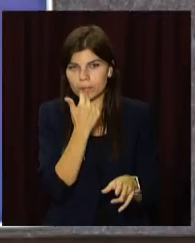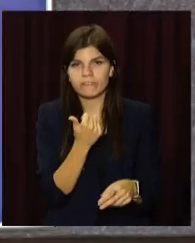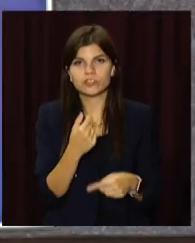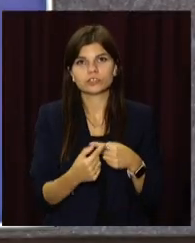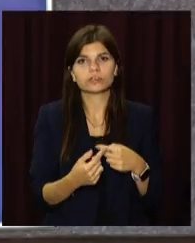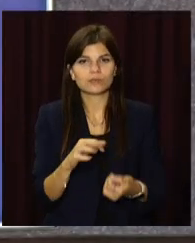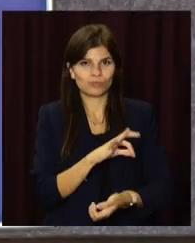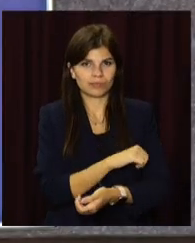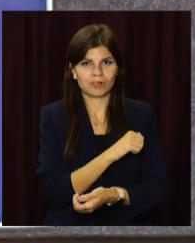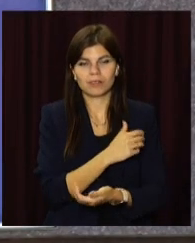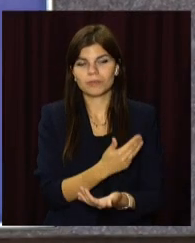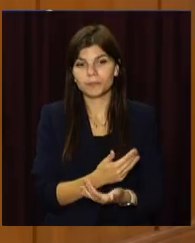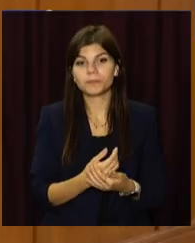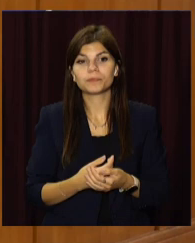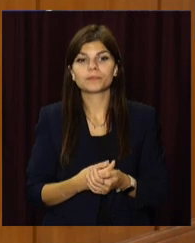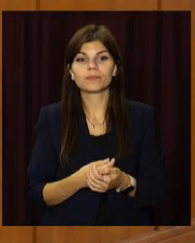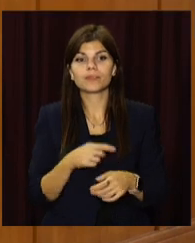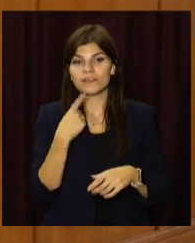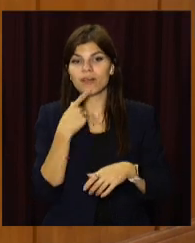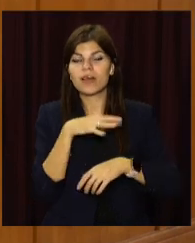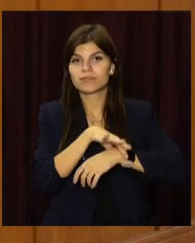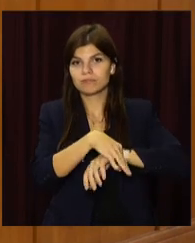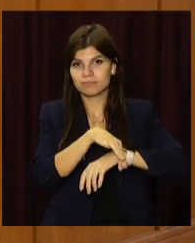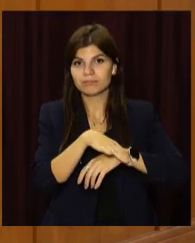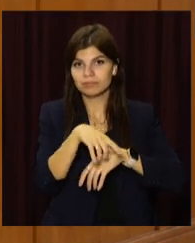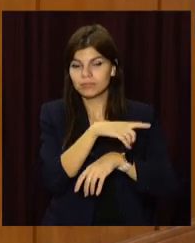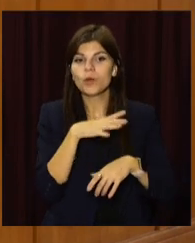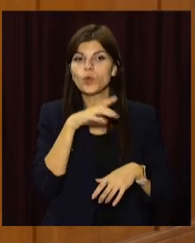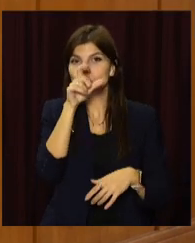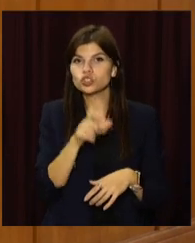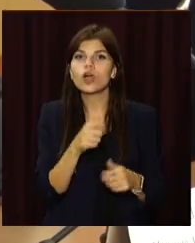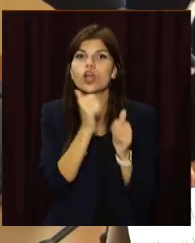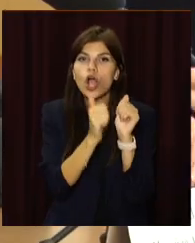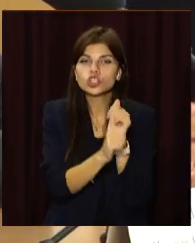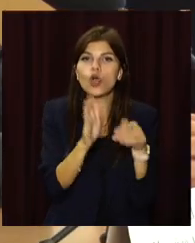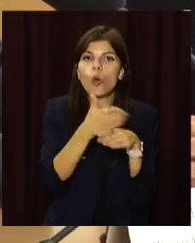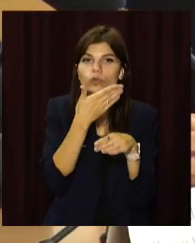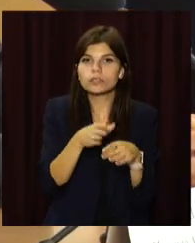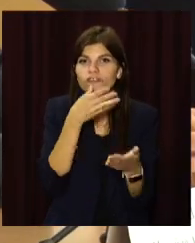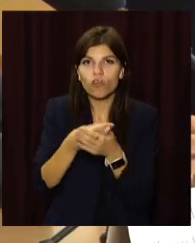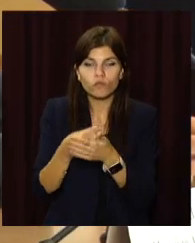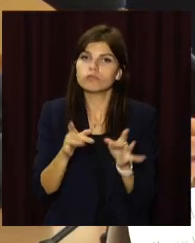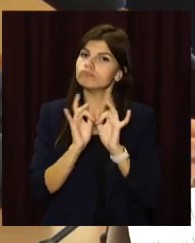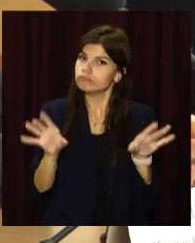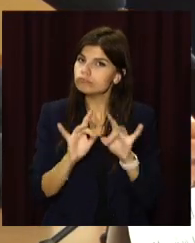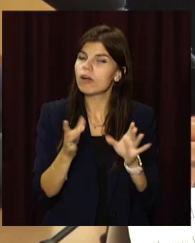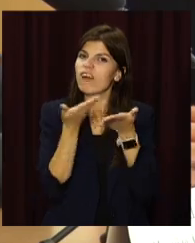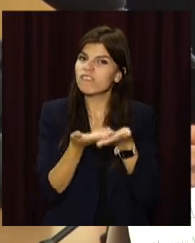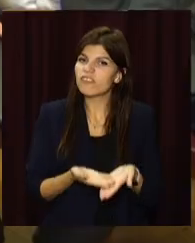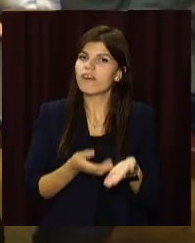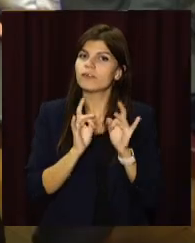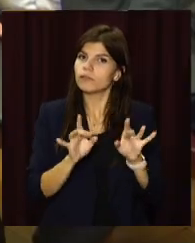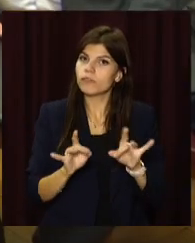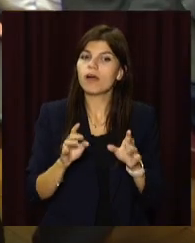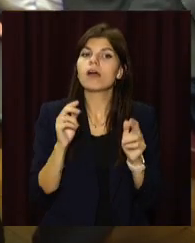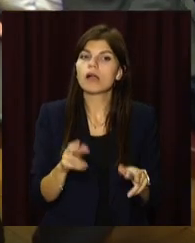протидії поширенню наркоманії серед неповнолітніх проінструктувала кожен структурний підрозділ та розробила алгоритм дій у випадку виявлення дитини в